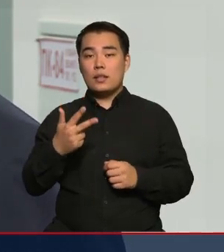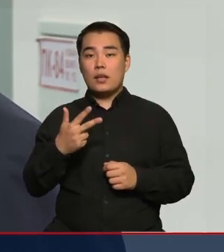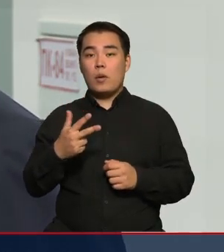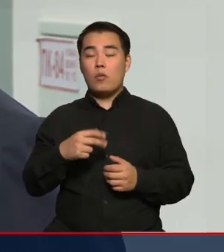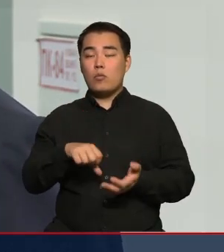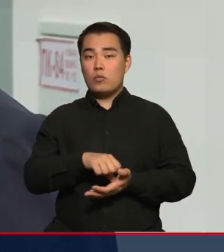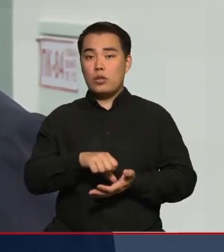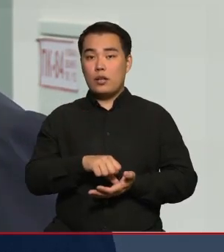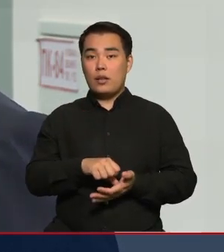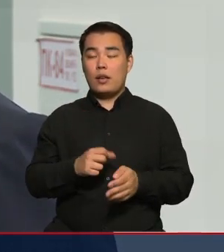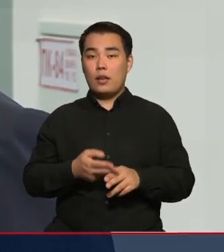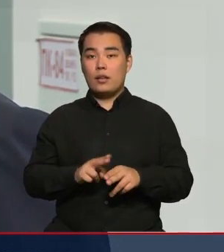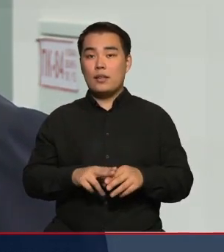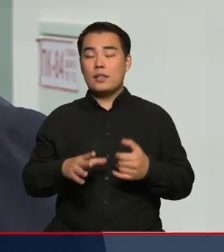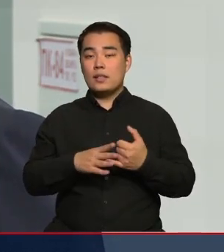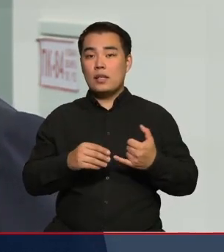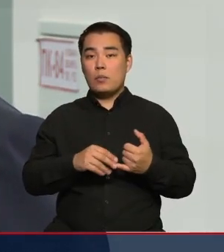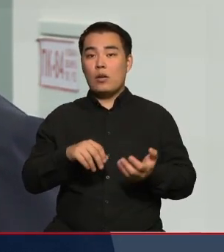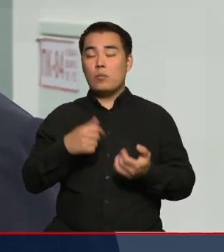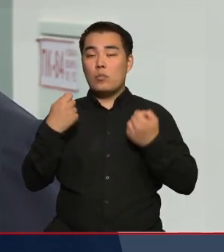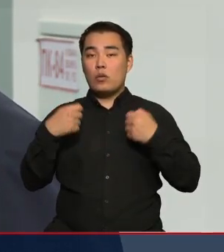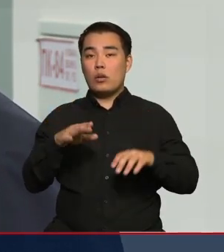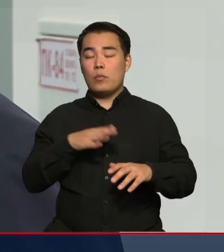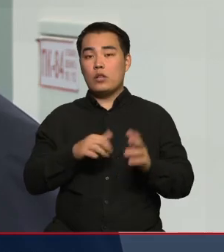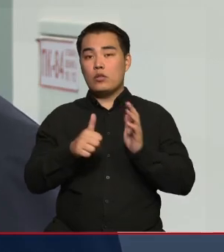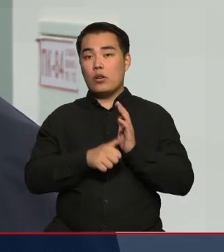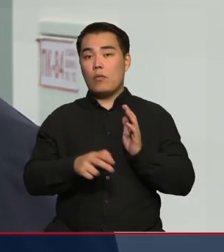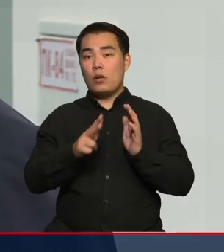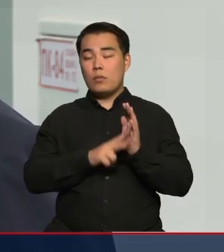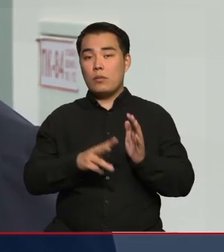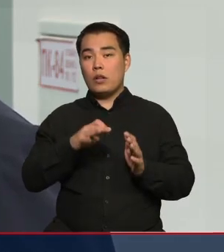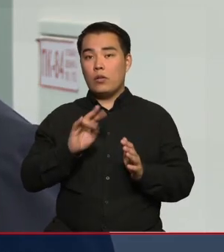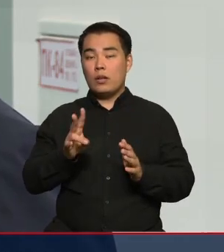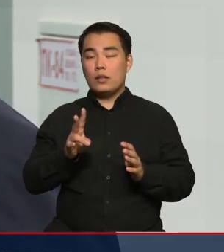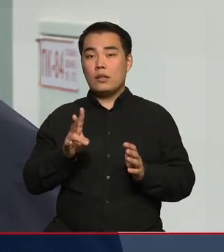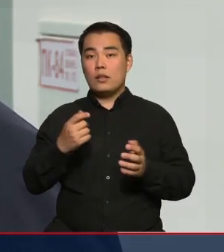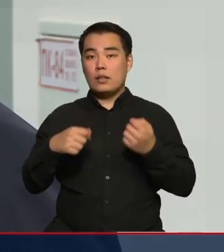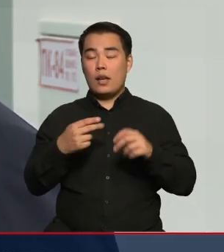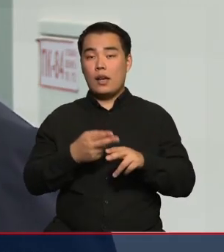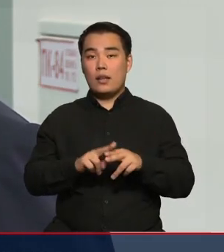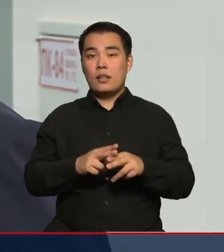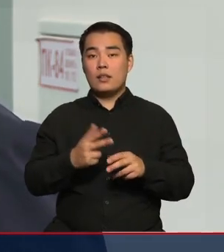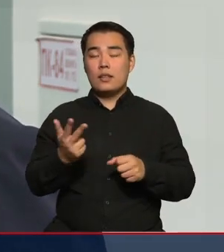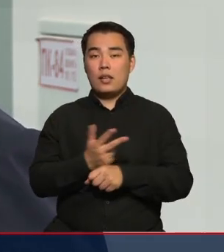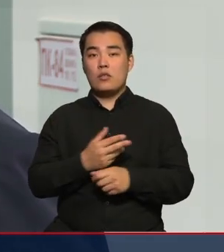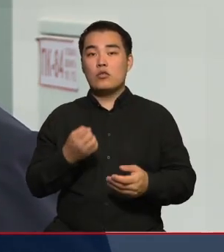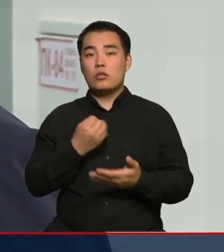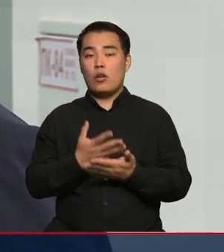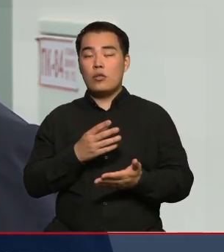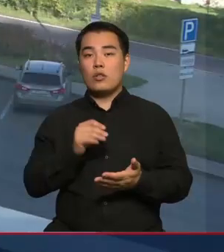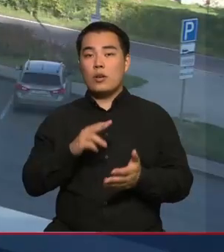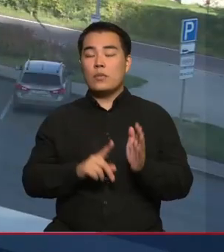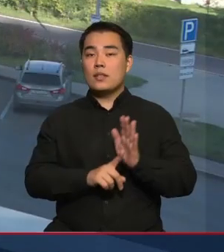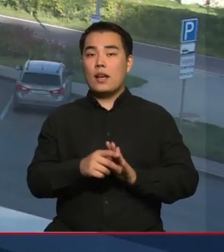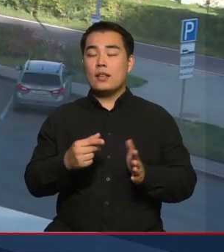участниками это этот земельный участок был продан за 680 млн тенге это в 3 с по раза дороже стартовой